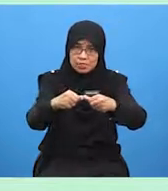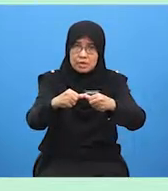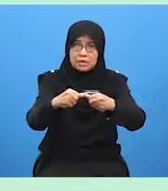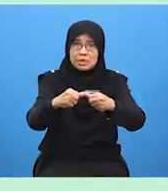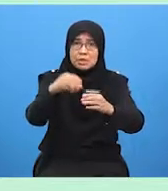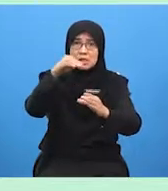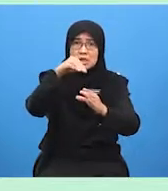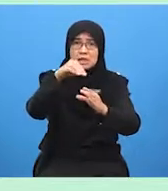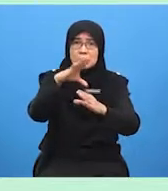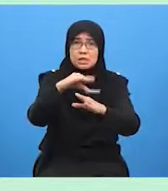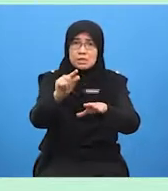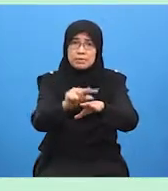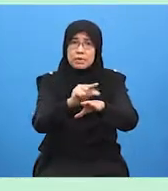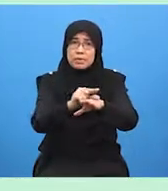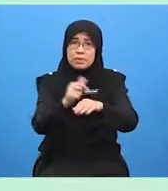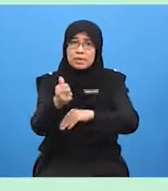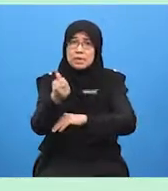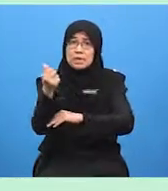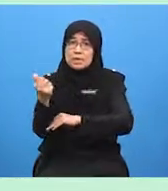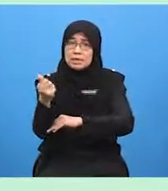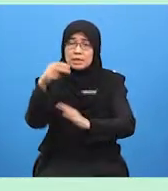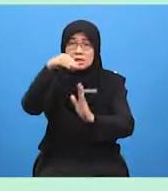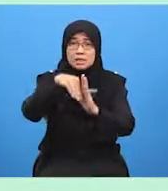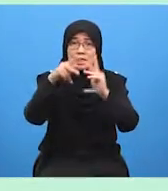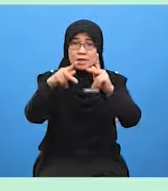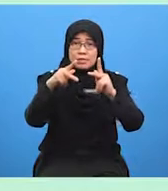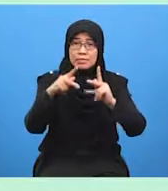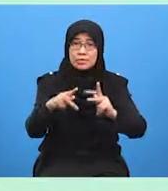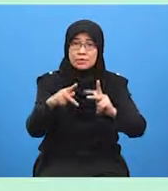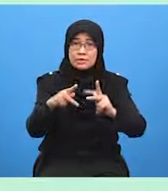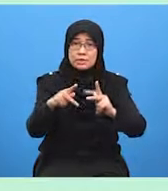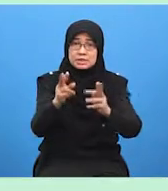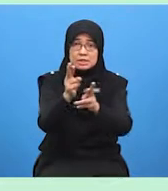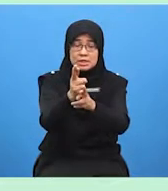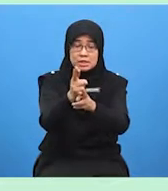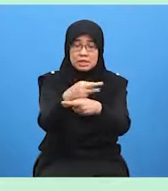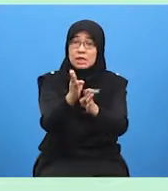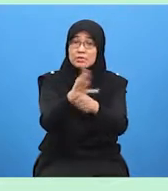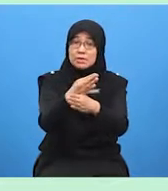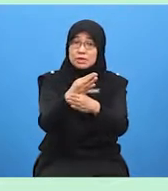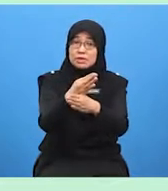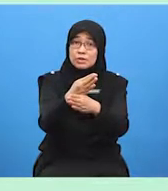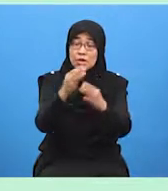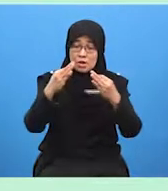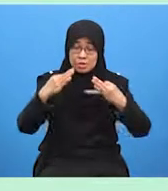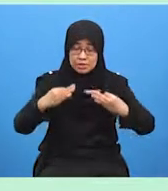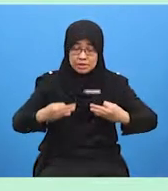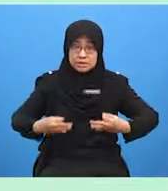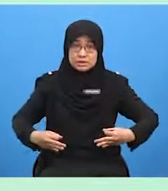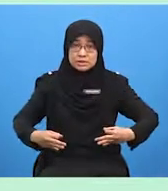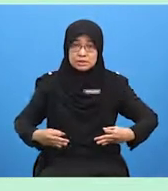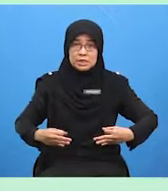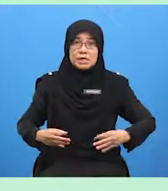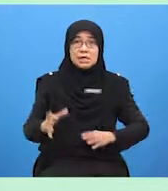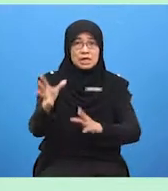proses penyediaan reka bentuk fesyen. Dan yang keempat, cikgu harap murid dapat menghasilkan